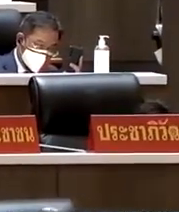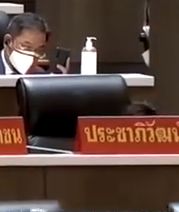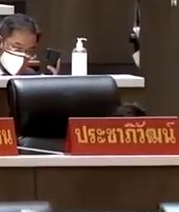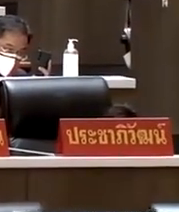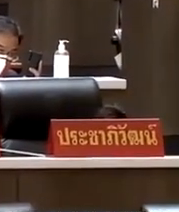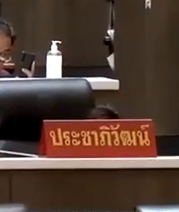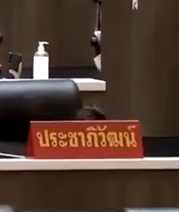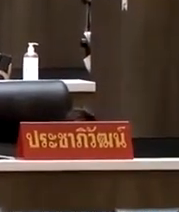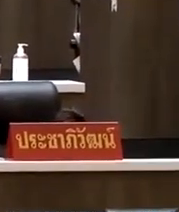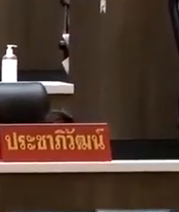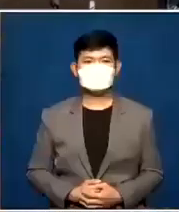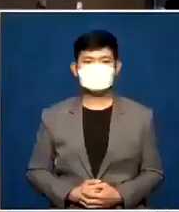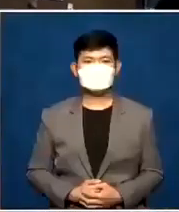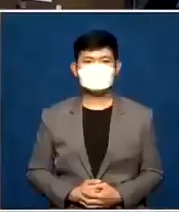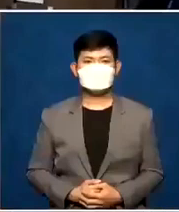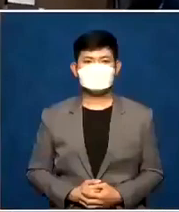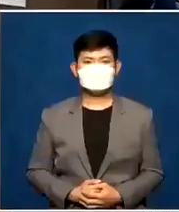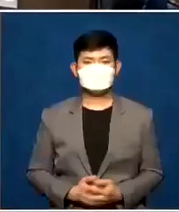เครื่องลงคะแนนใช้ได้ทุกท่านนะครับ